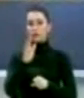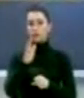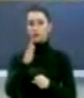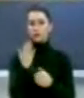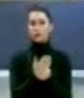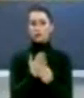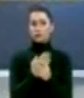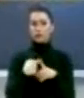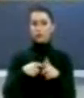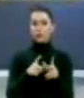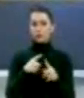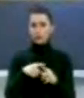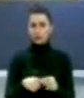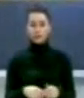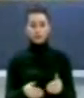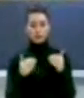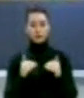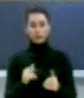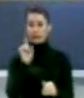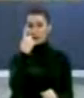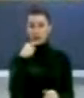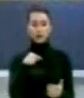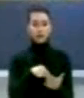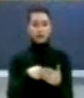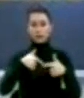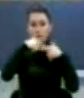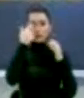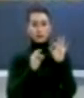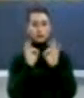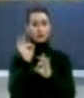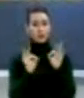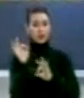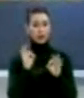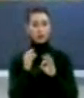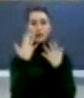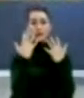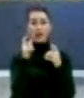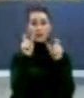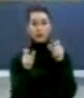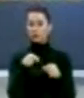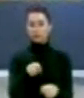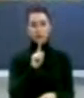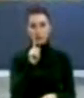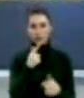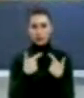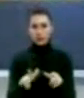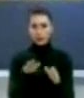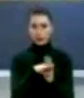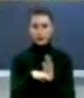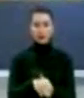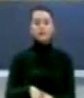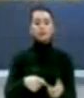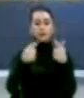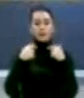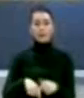11, i ndanë pozitat në mënyrë qartë si pas përkasis etnike, antikushtetuse. Pika 13,